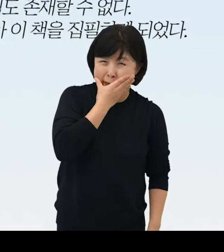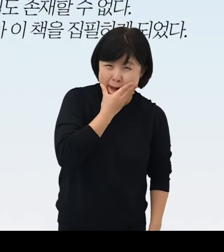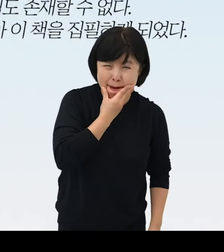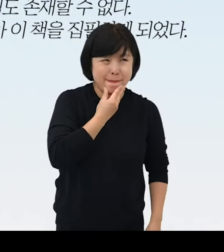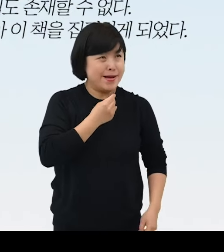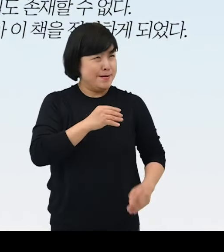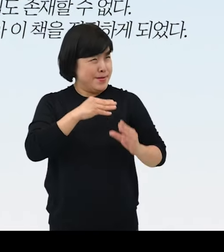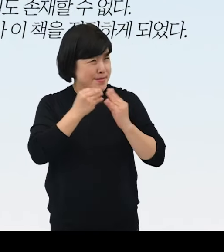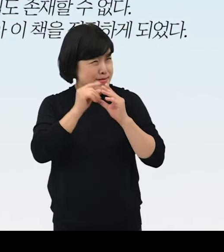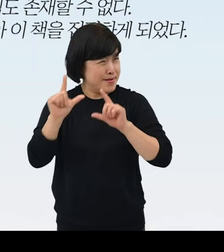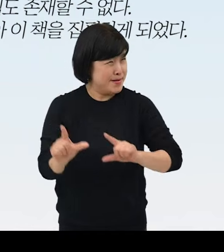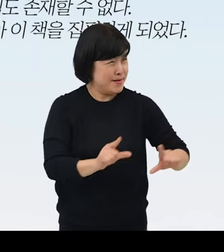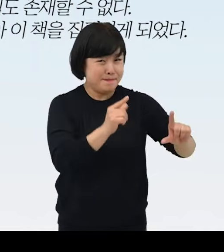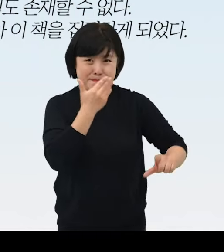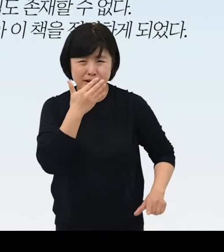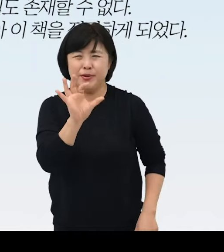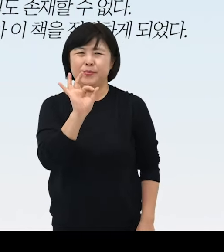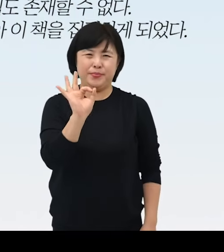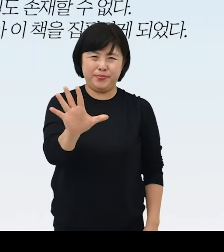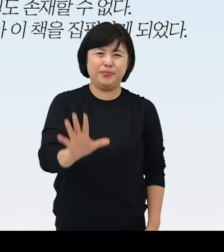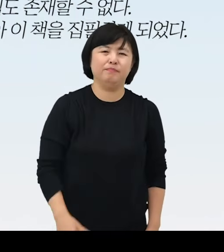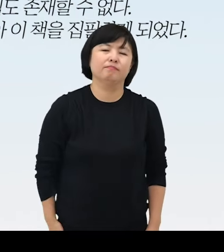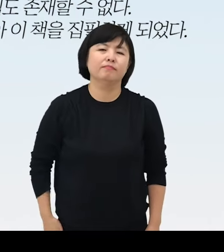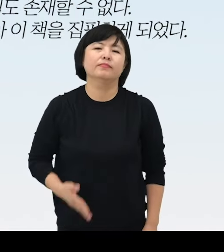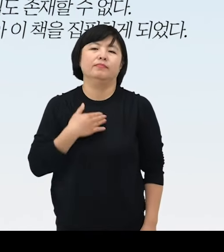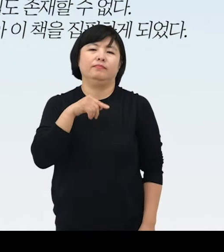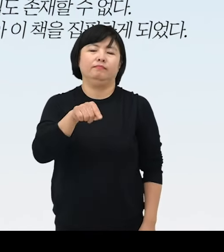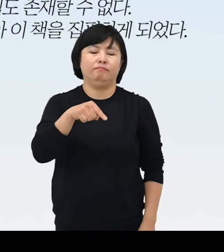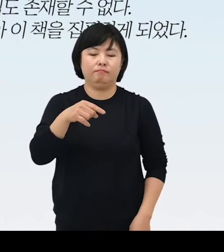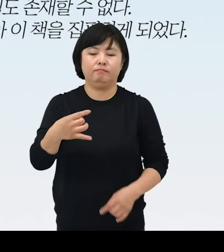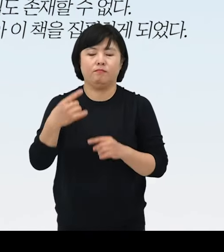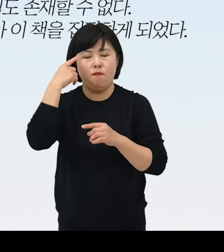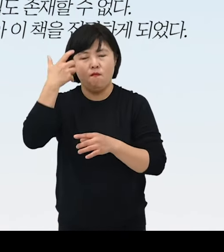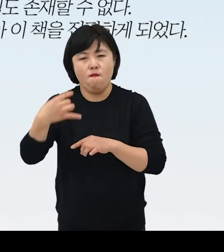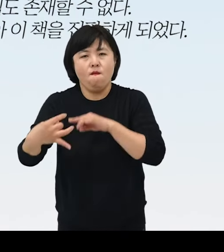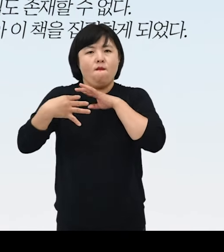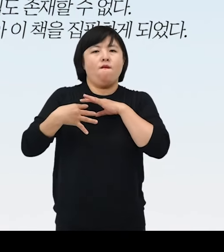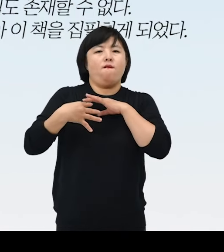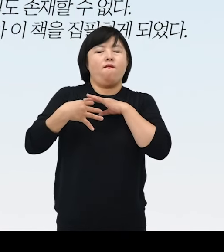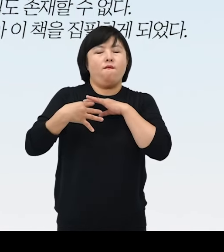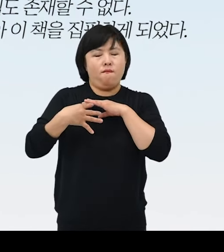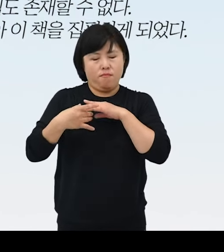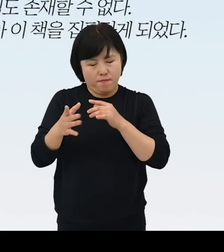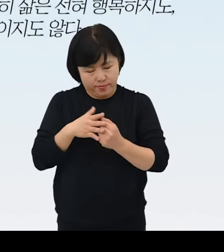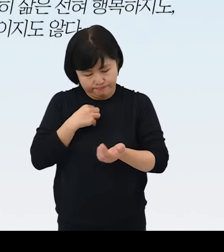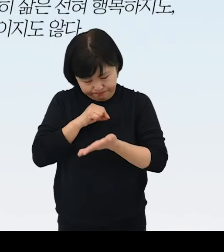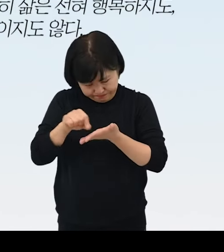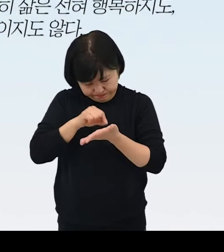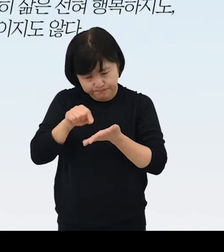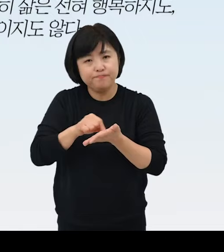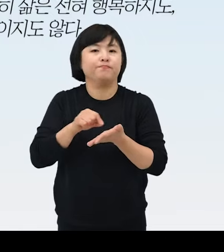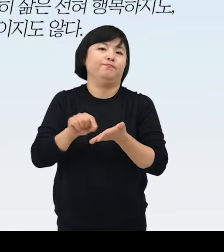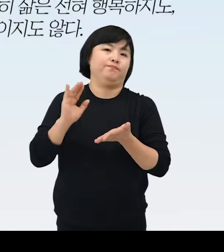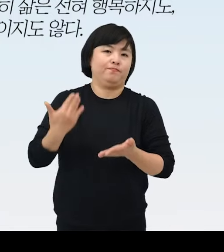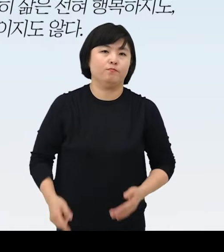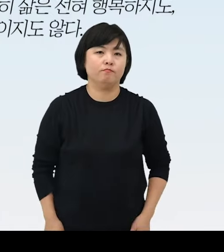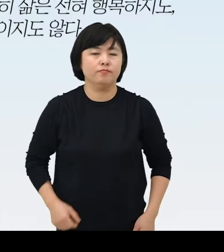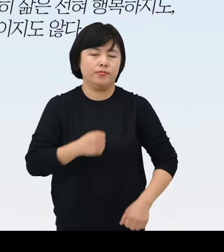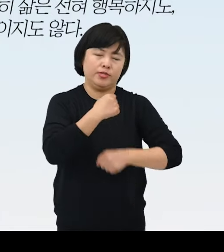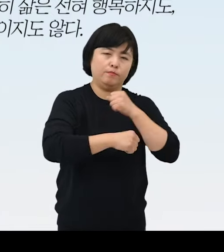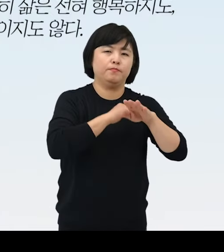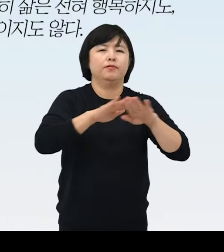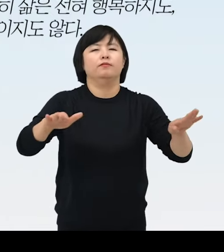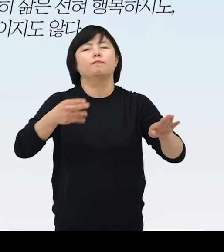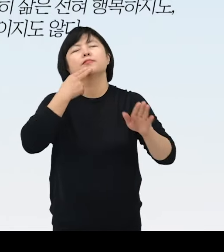행복도 완전한 사람됨도 존재할 수 없다. 나는 바로 여기에 영감을 받아 이 책을 집필하게 되었다. 자유와 평등이